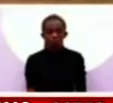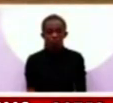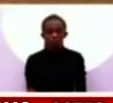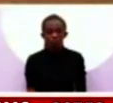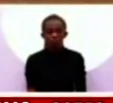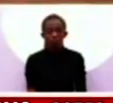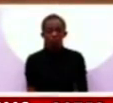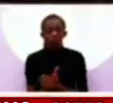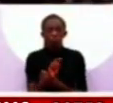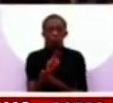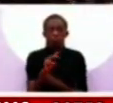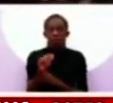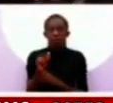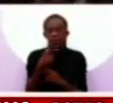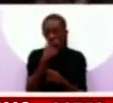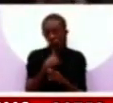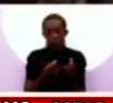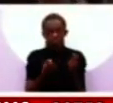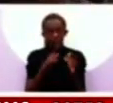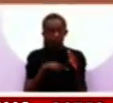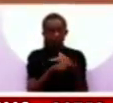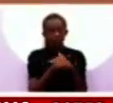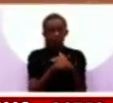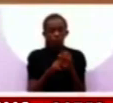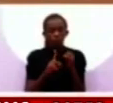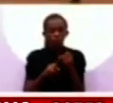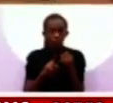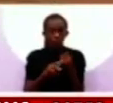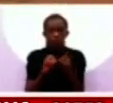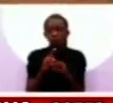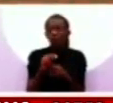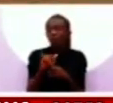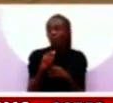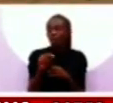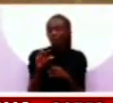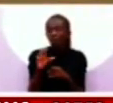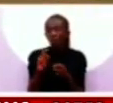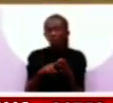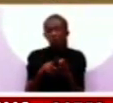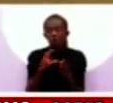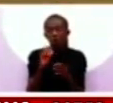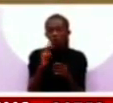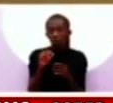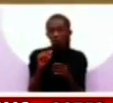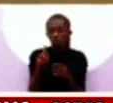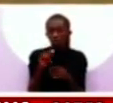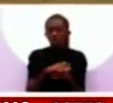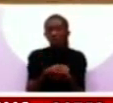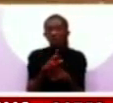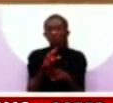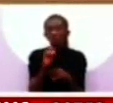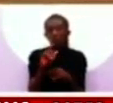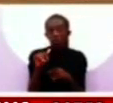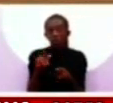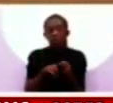bala all stars walif kiti kwa lauren james fredrick onyango yoni kael rashid omar na roy arnold kisha